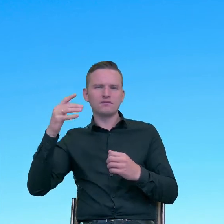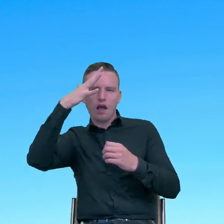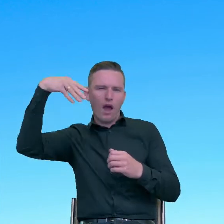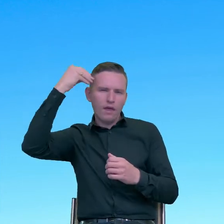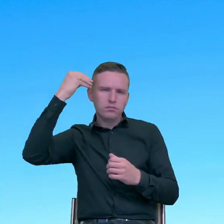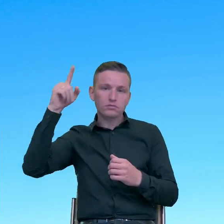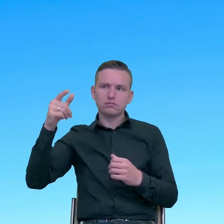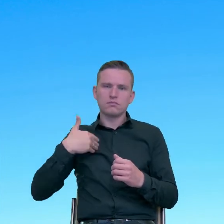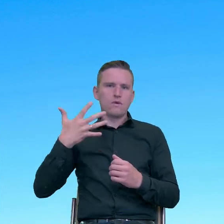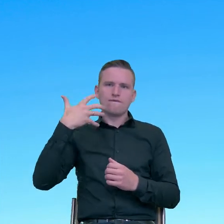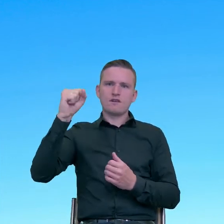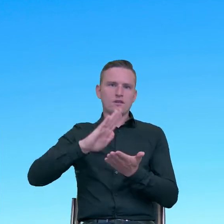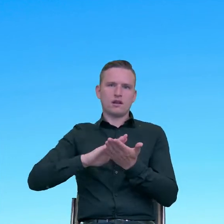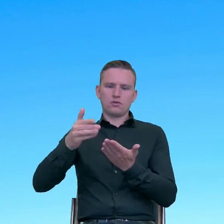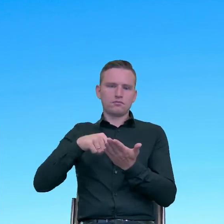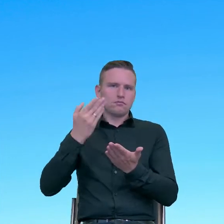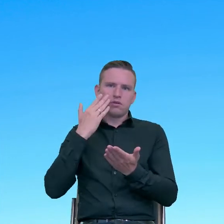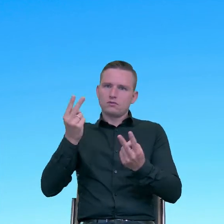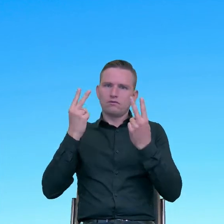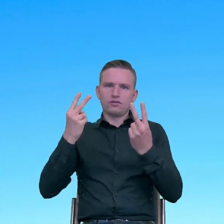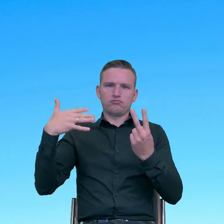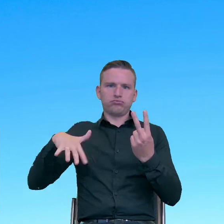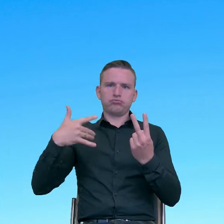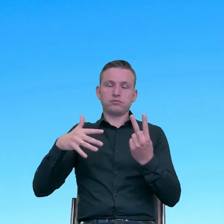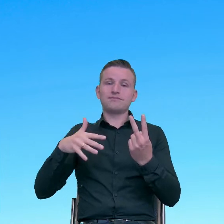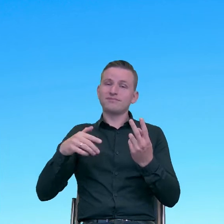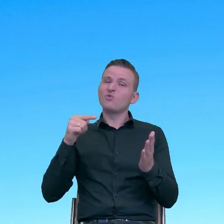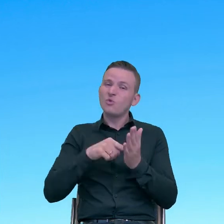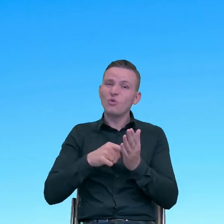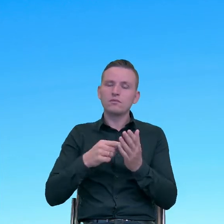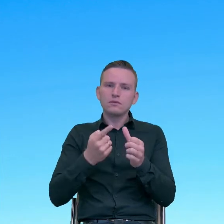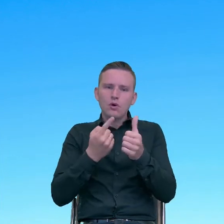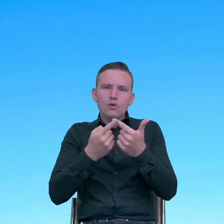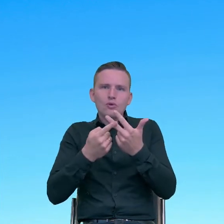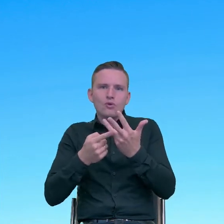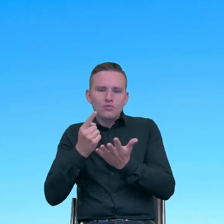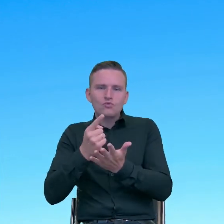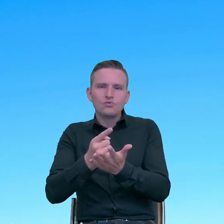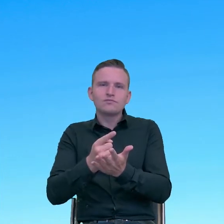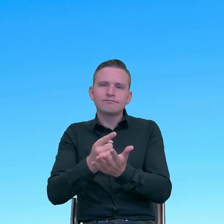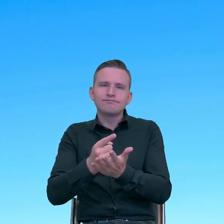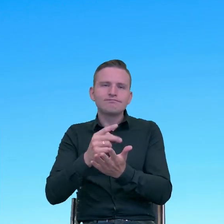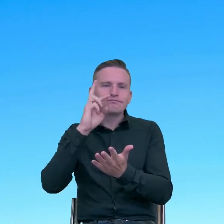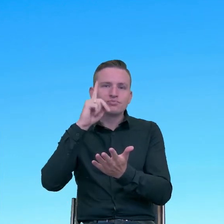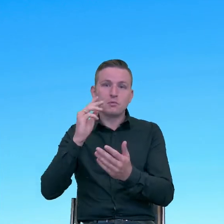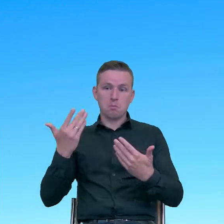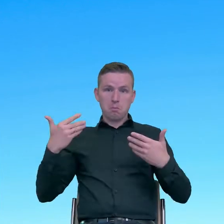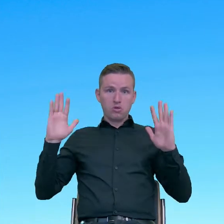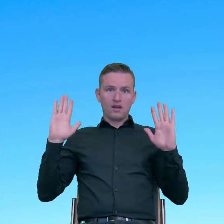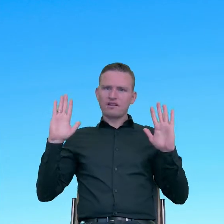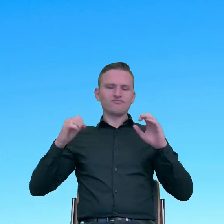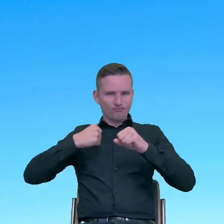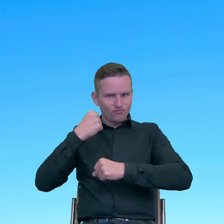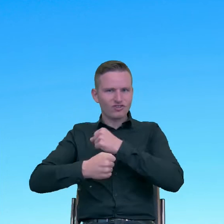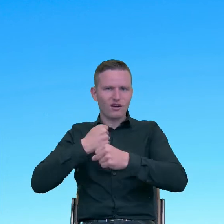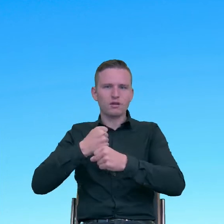chwile, dla których warto żyć, dla których warto spełniać marzenia, realizować się i nie poddawać, ale właśnie to wszystko nie byłoby możliwe,